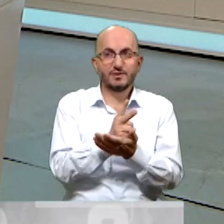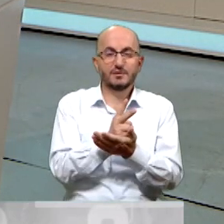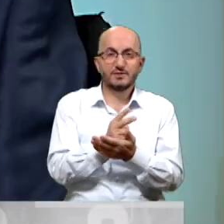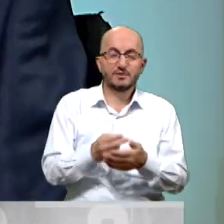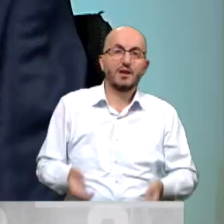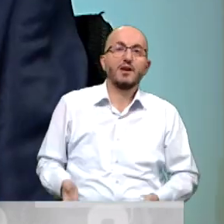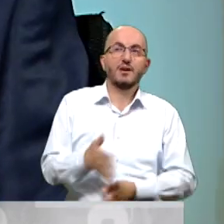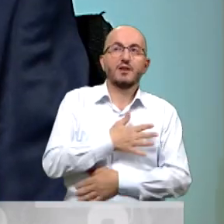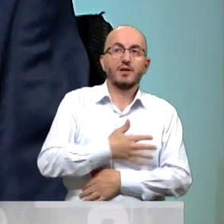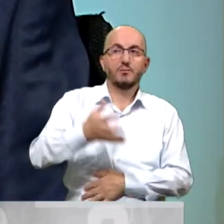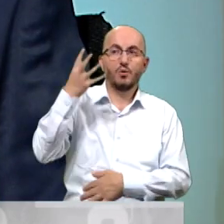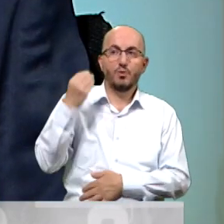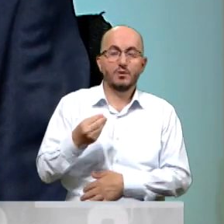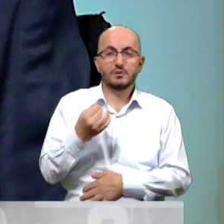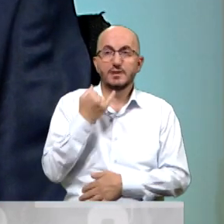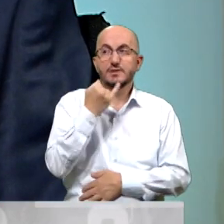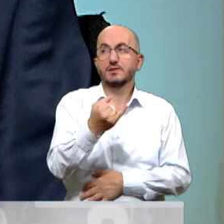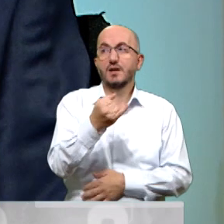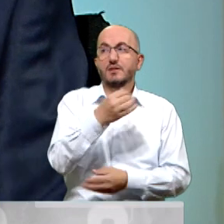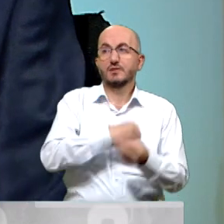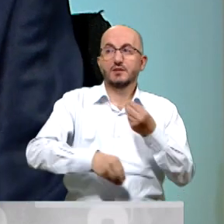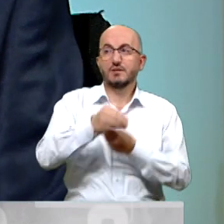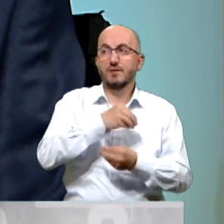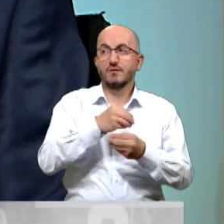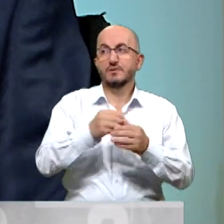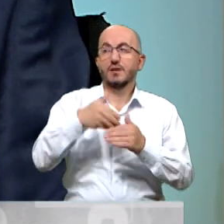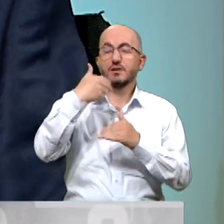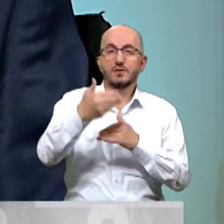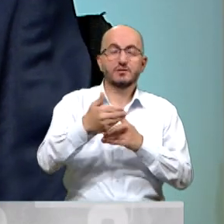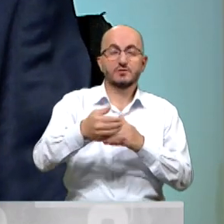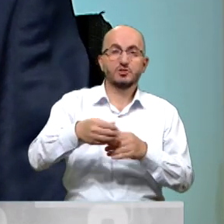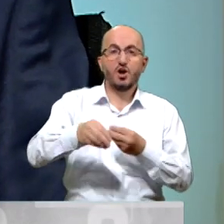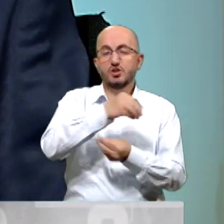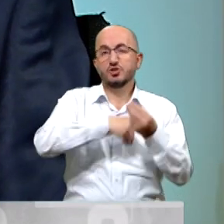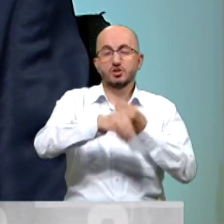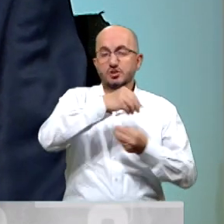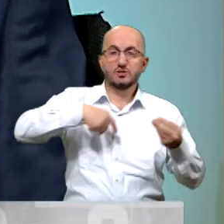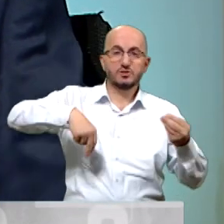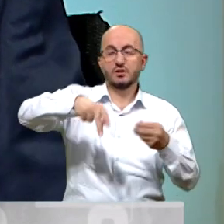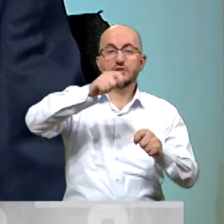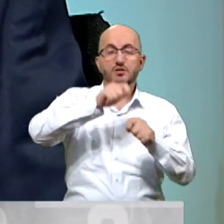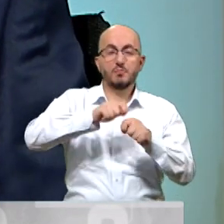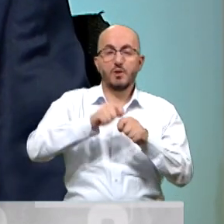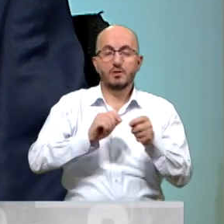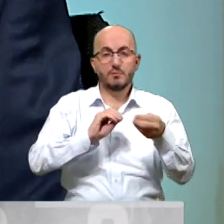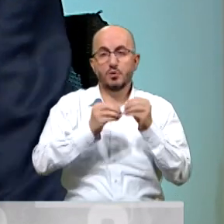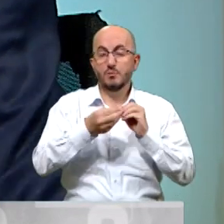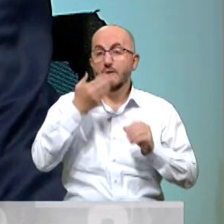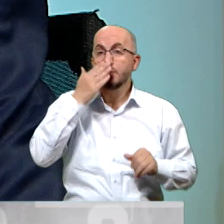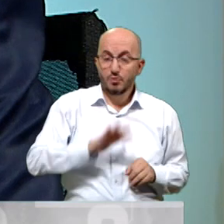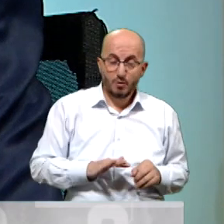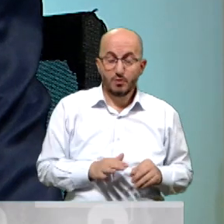da ziyaret tevafını arkasından da haccinin sayini yapmakta bir mahsur yok.